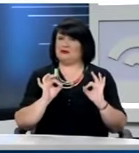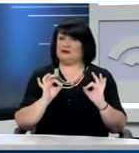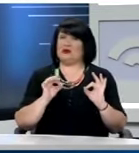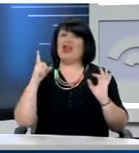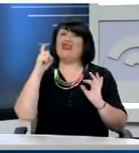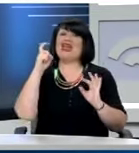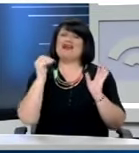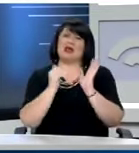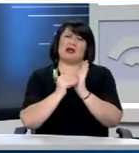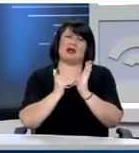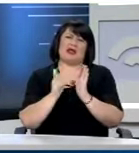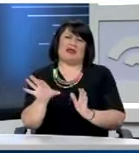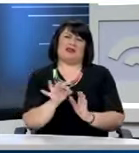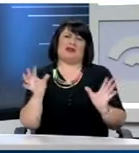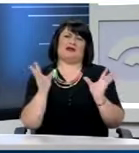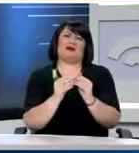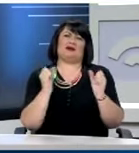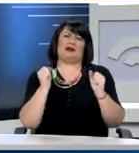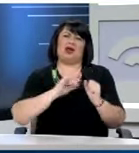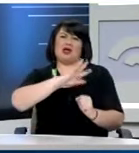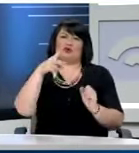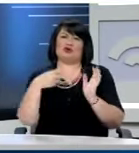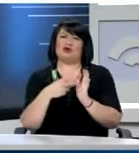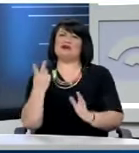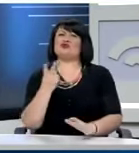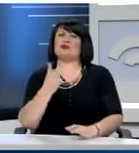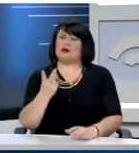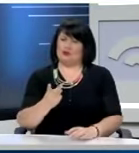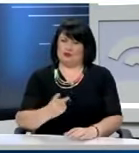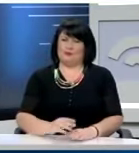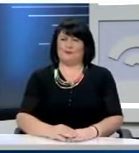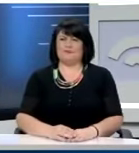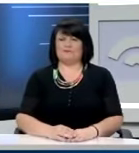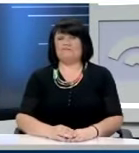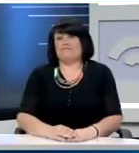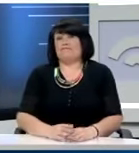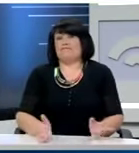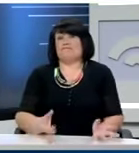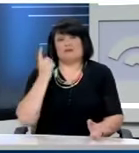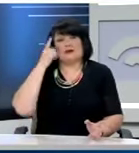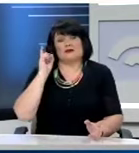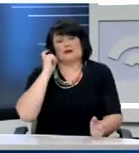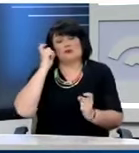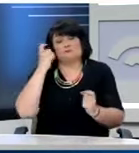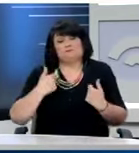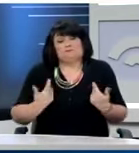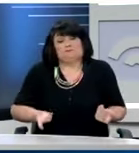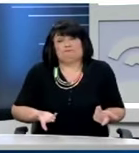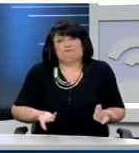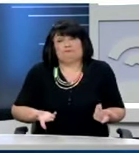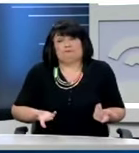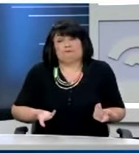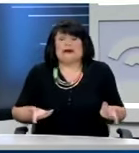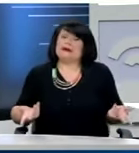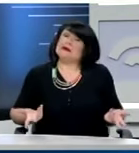για 10.000 προσλήψεις στην υγεία στο 2022. Δεν ξέρω τι ακριβώς να φανταστώ,